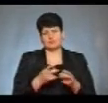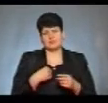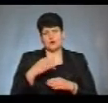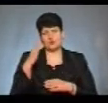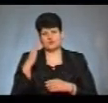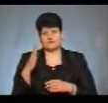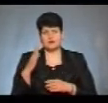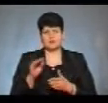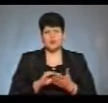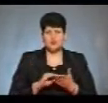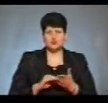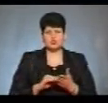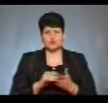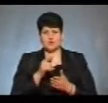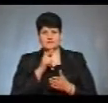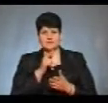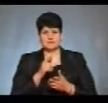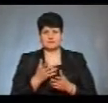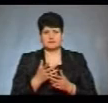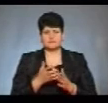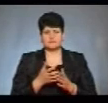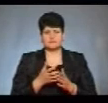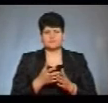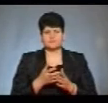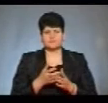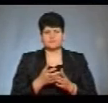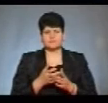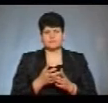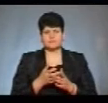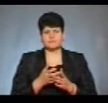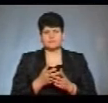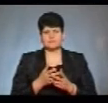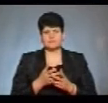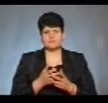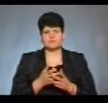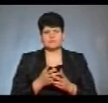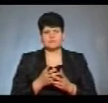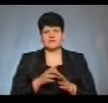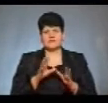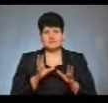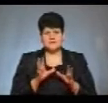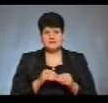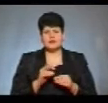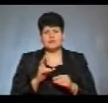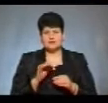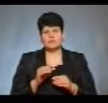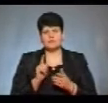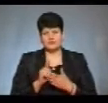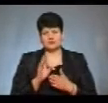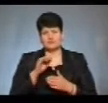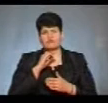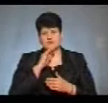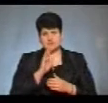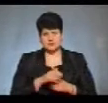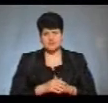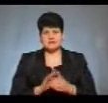Ручки, олівці. На мою думку, недостатньо буде скобів до степлера. А решту всіх канцтоварів має вистачити з головою. Станом